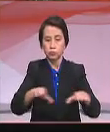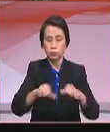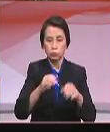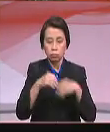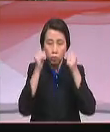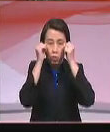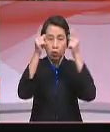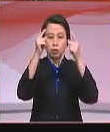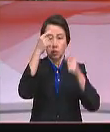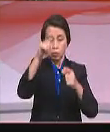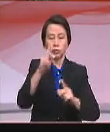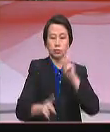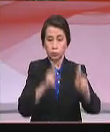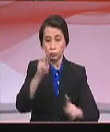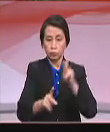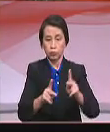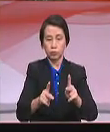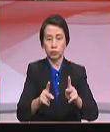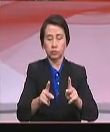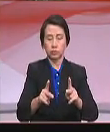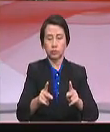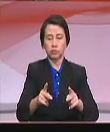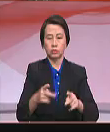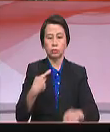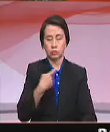kesedaran kepada penduduk negara kita